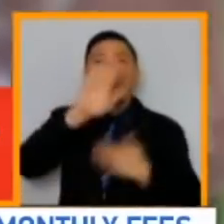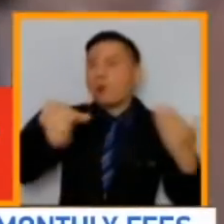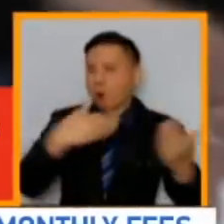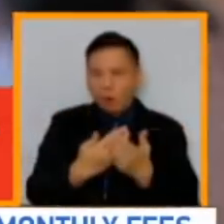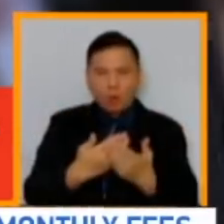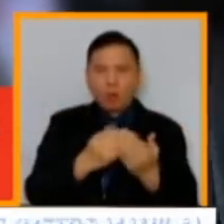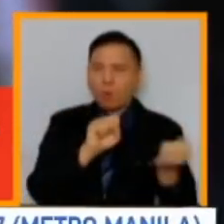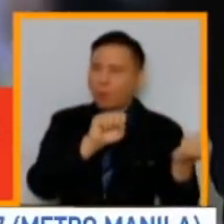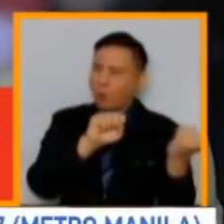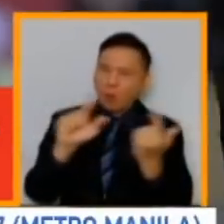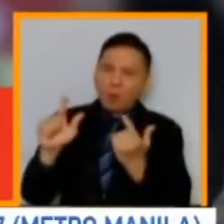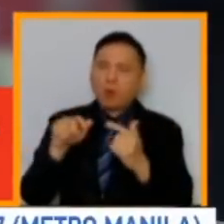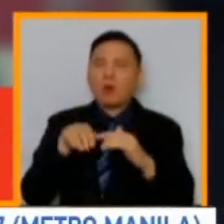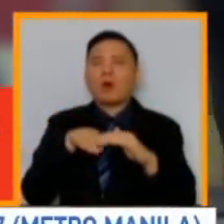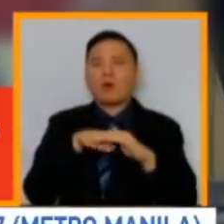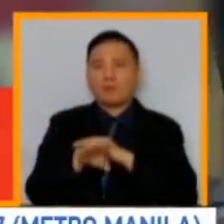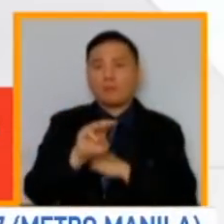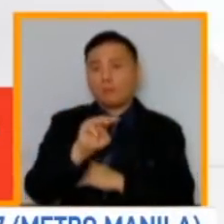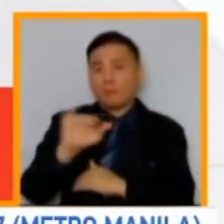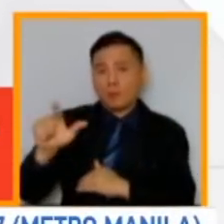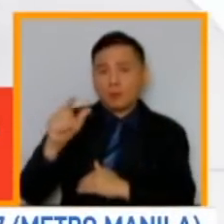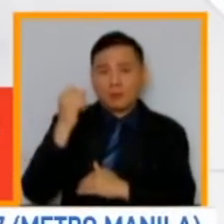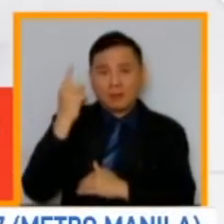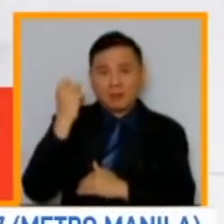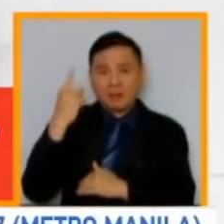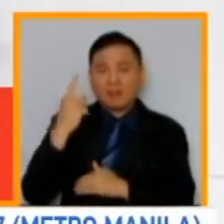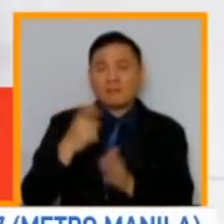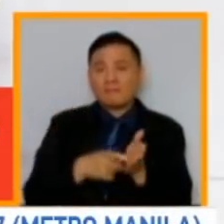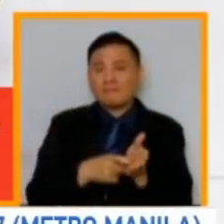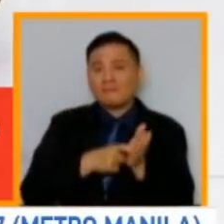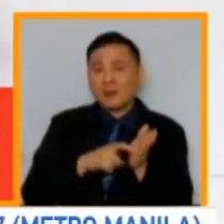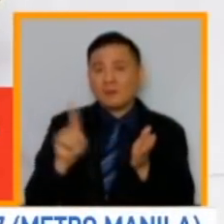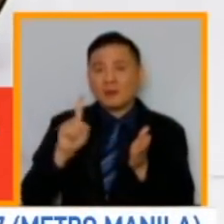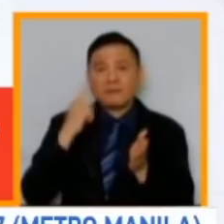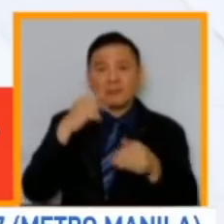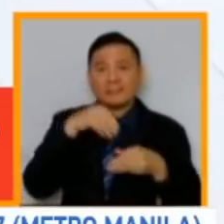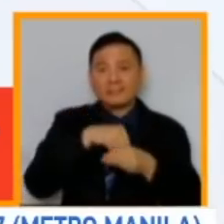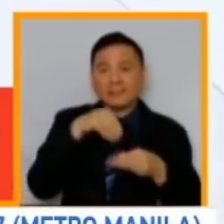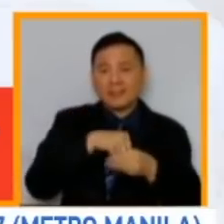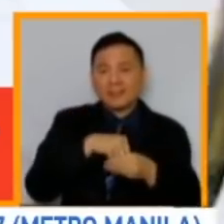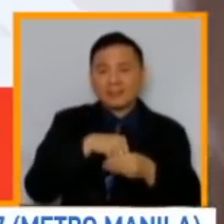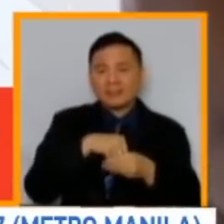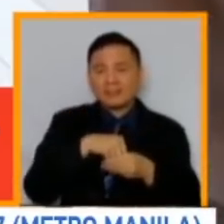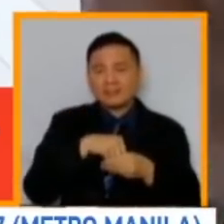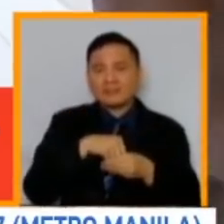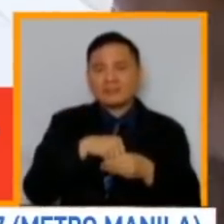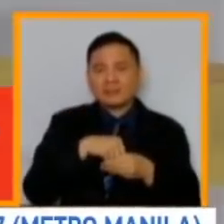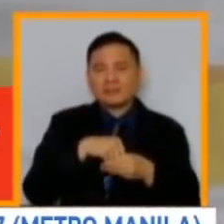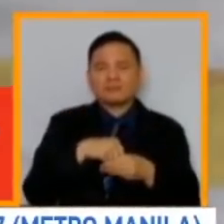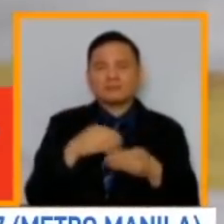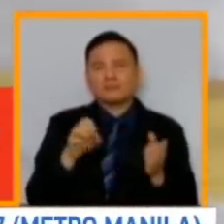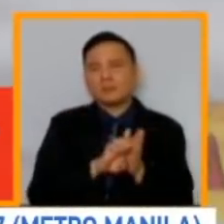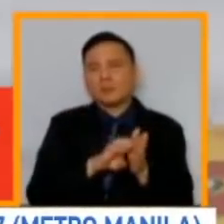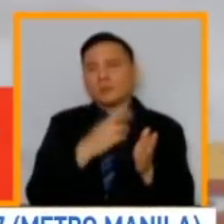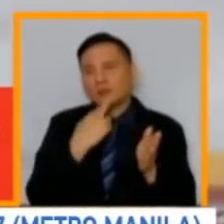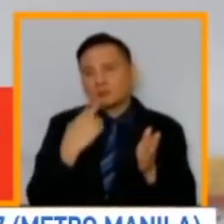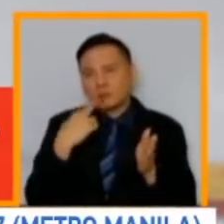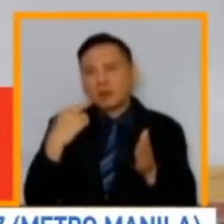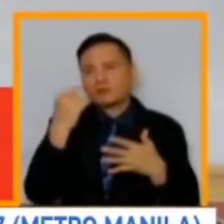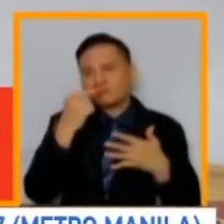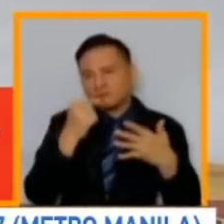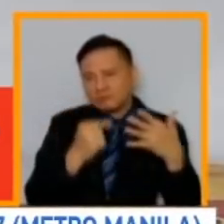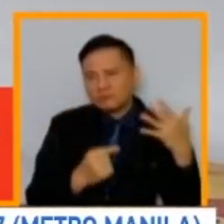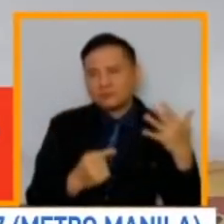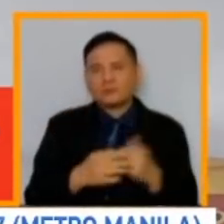yung requirement natin pagka indoor na mga restaurant, yung dating tinatawag natin na